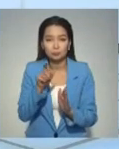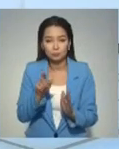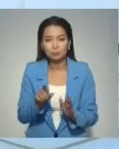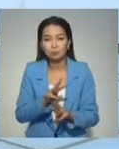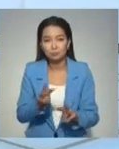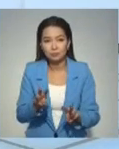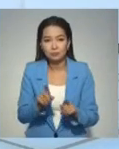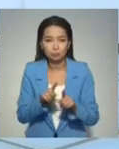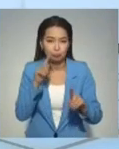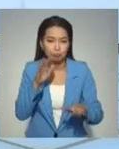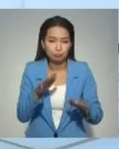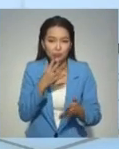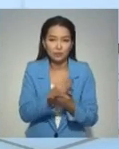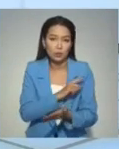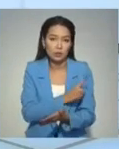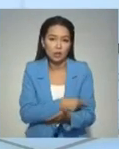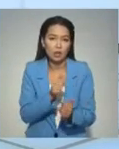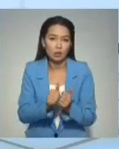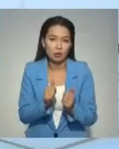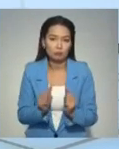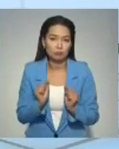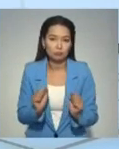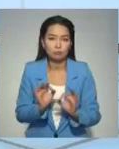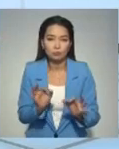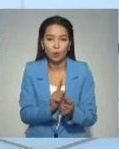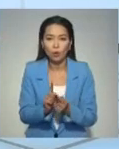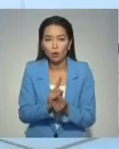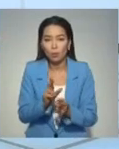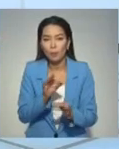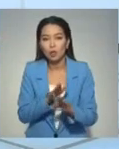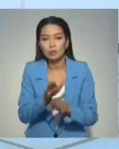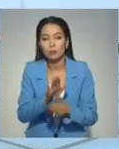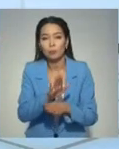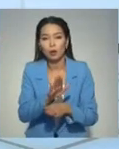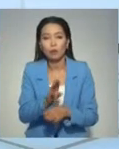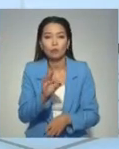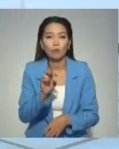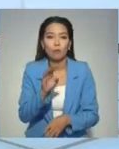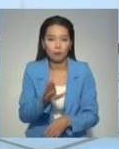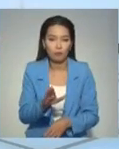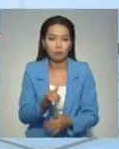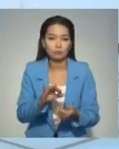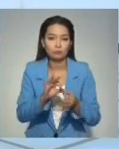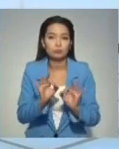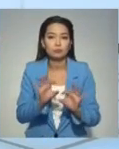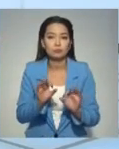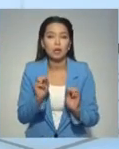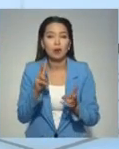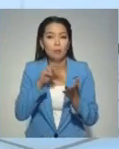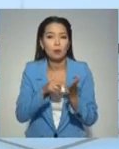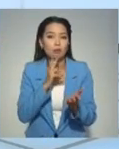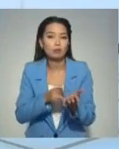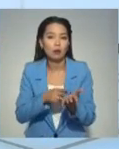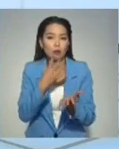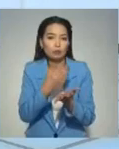силах. Вместо этого каждый бодро отрапортовал обновленные отчеты по исполнению поручений Тукаева. Яна Гладкова о том, как намерены доказывать